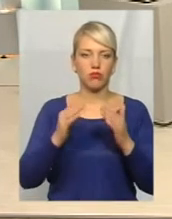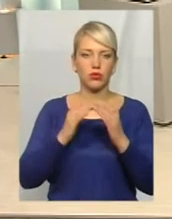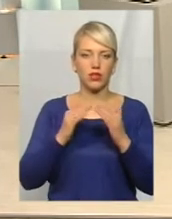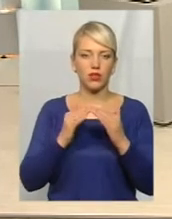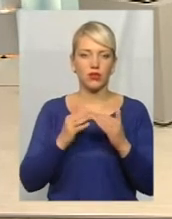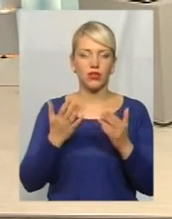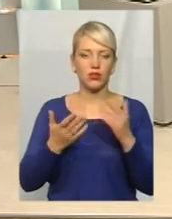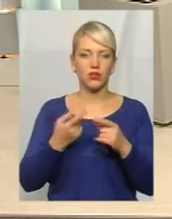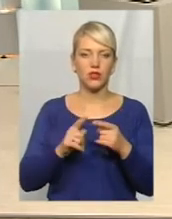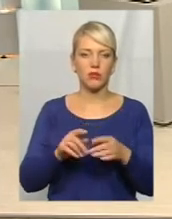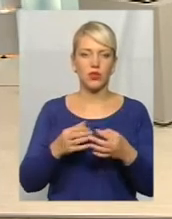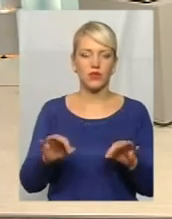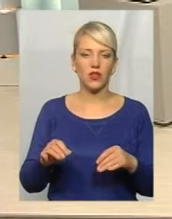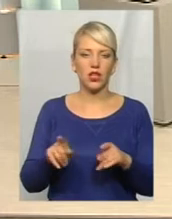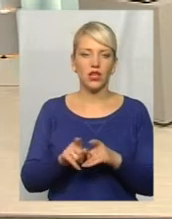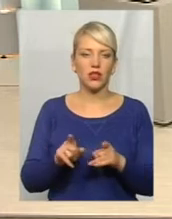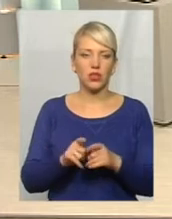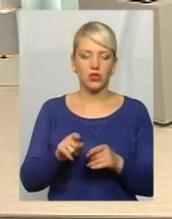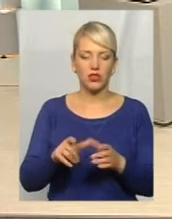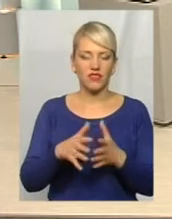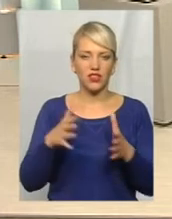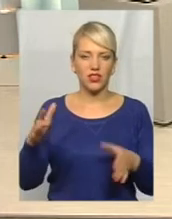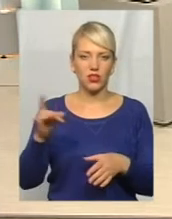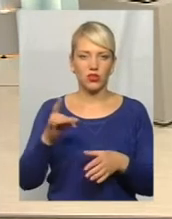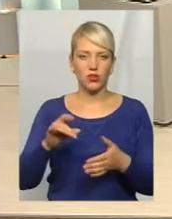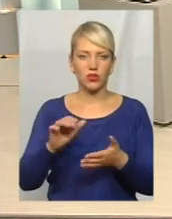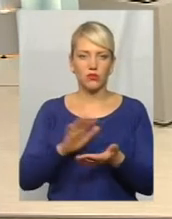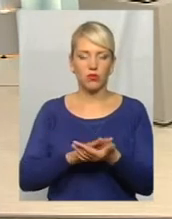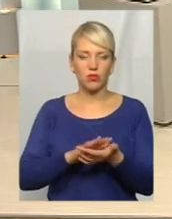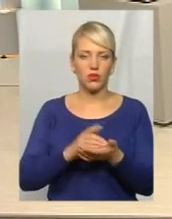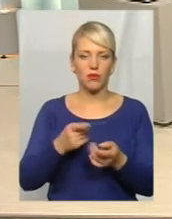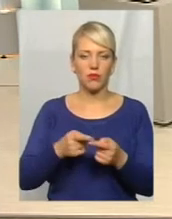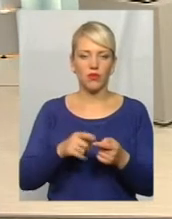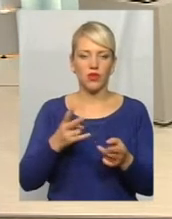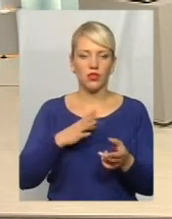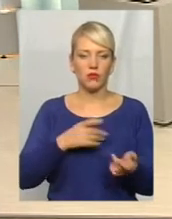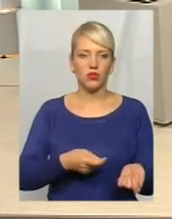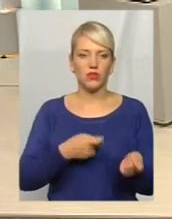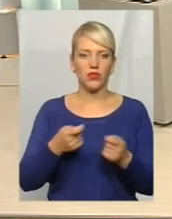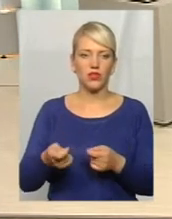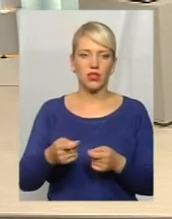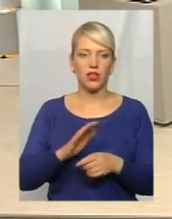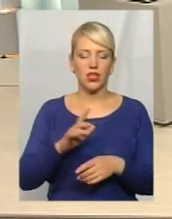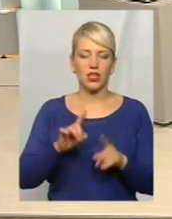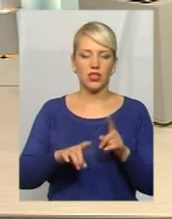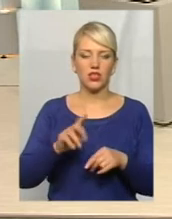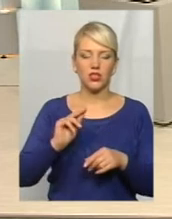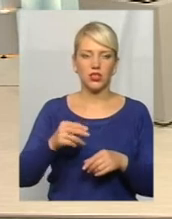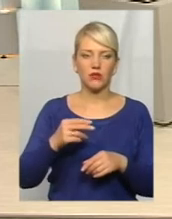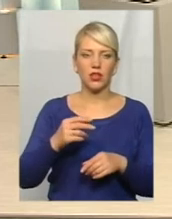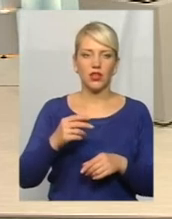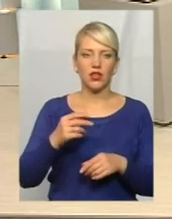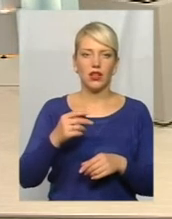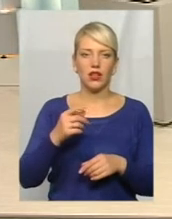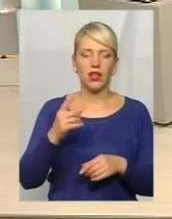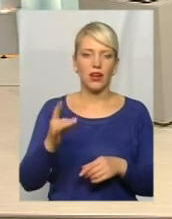І також такі негабаритні грузи, які там були, вони повинні вивозитися не рідше, ніж один раз на 7 днів.